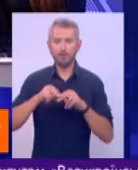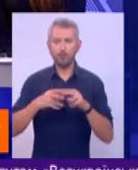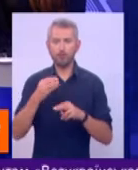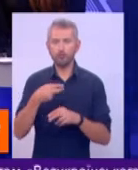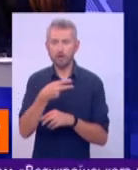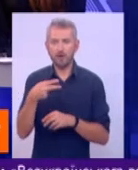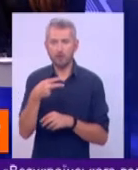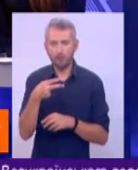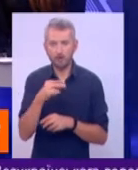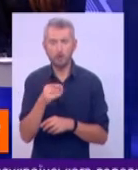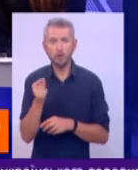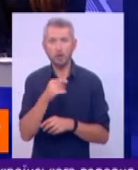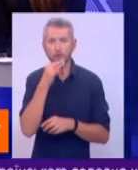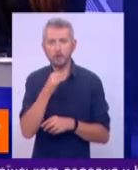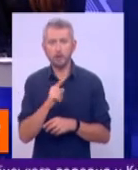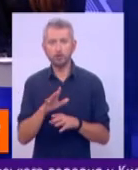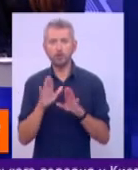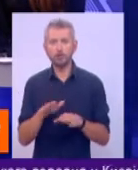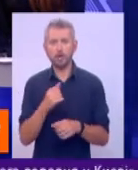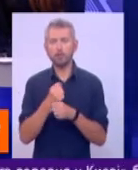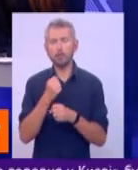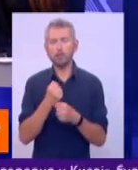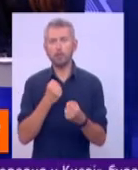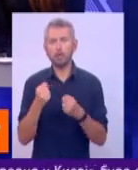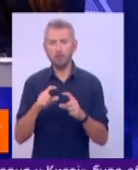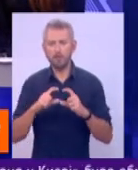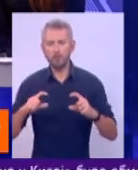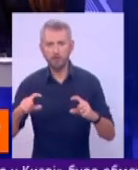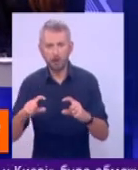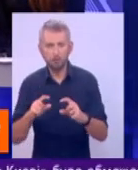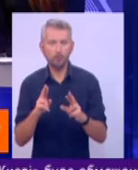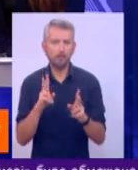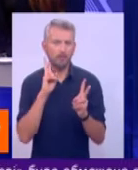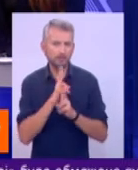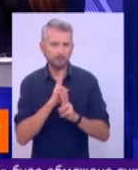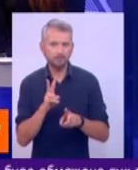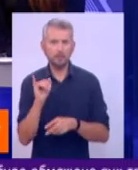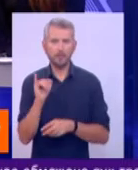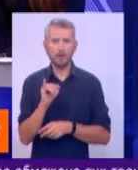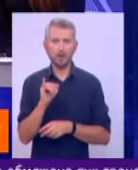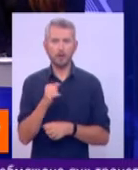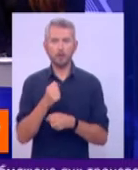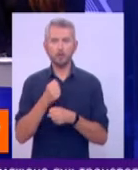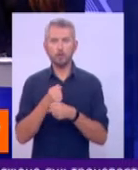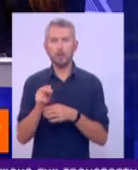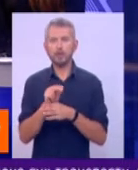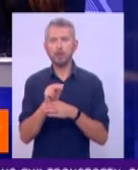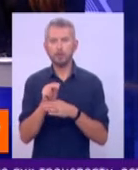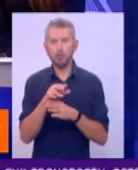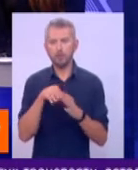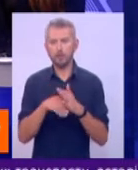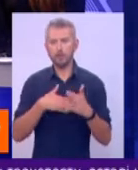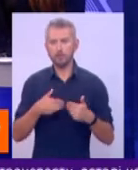поверхи, і при цьому сказали, що лише зроблять укріплення фундаменту, яким чином невідомо, і зроблять ремонт в